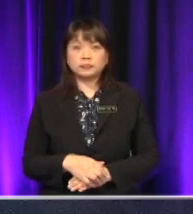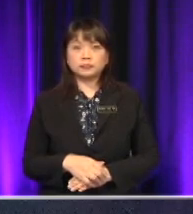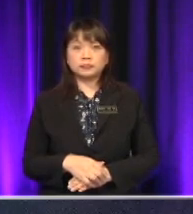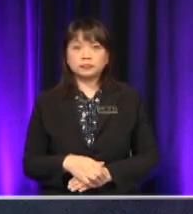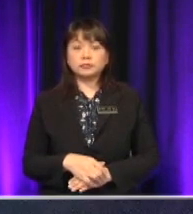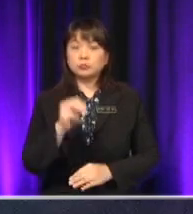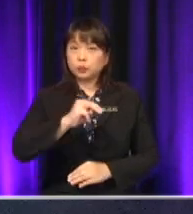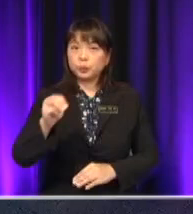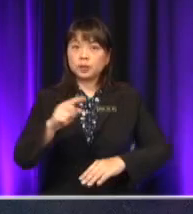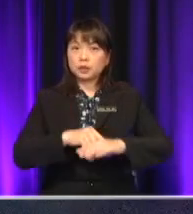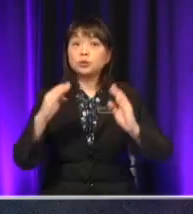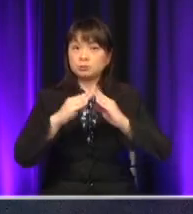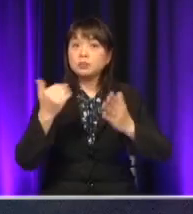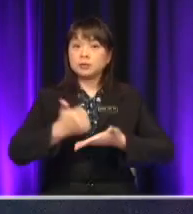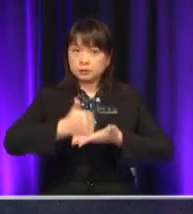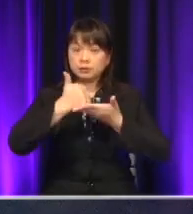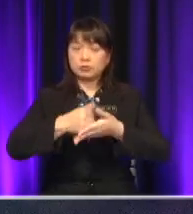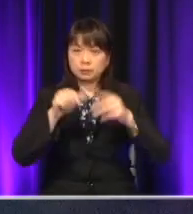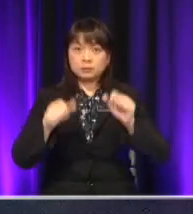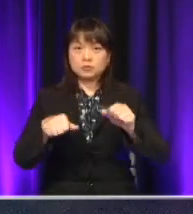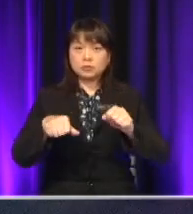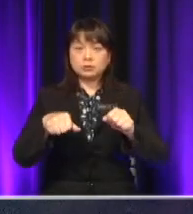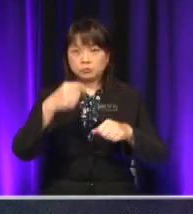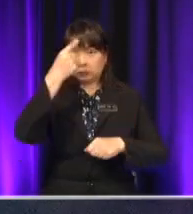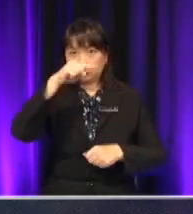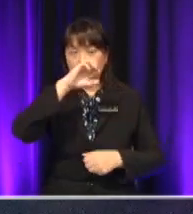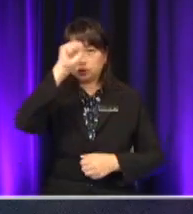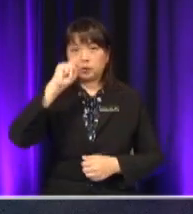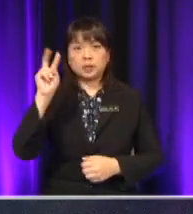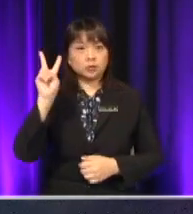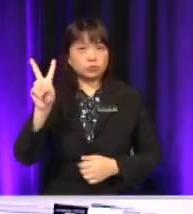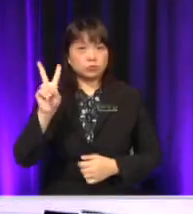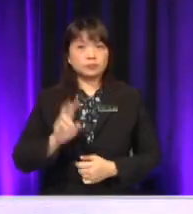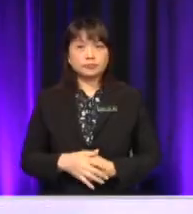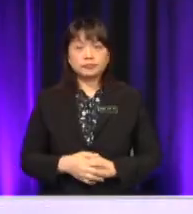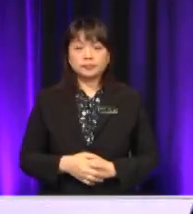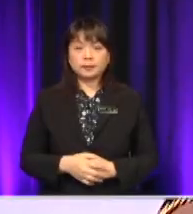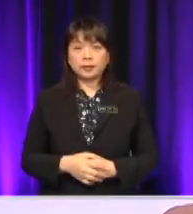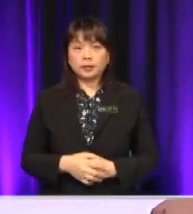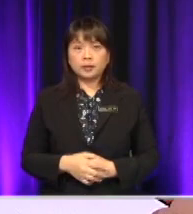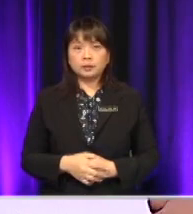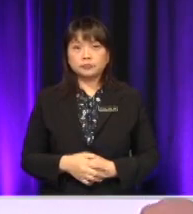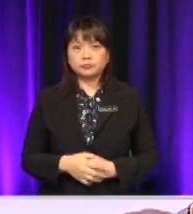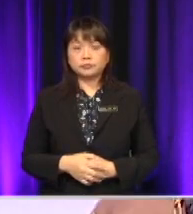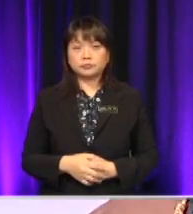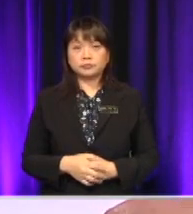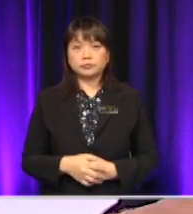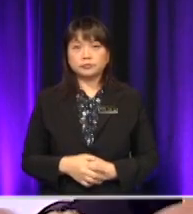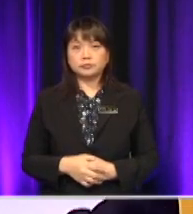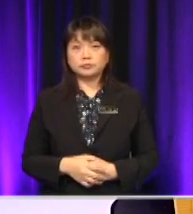rumah kena tolong juga saya kat sini. Okey. Yang soalan kedua tadi saya letak nombor 2, cikgu Okey, 485